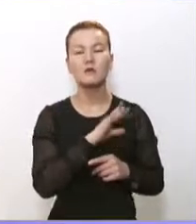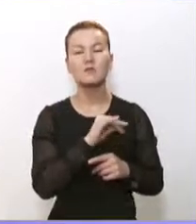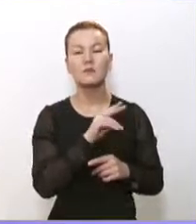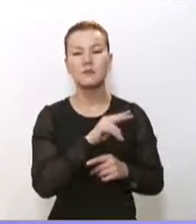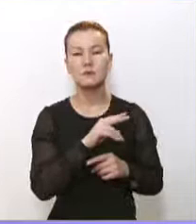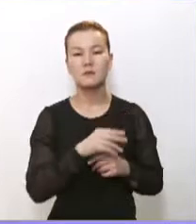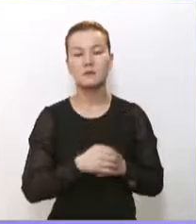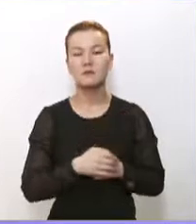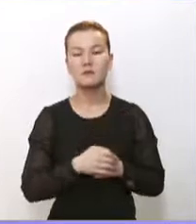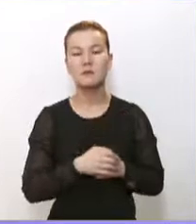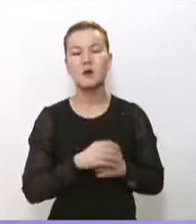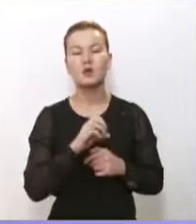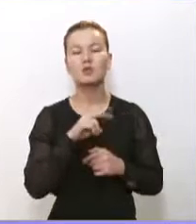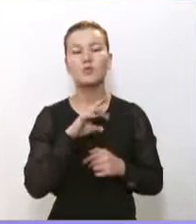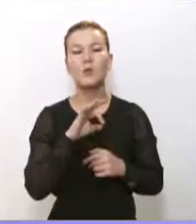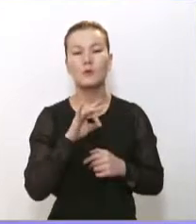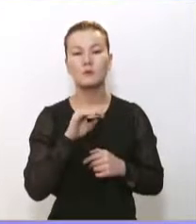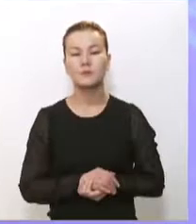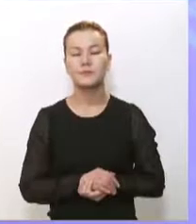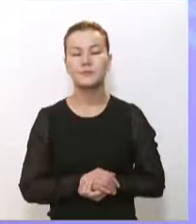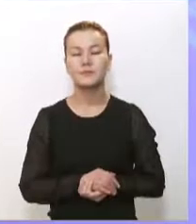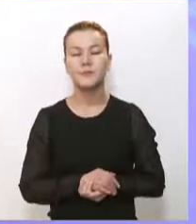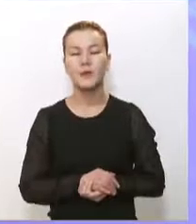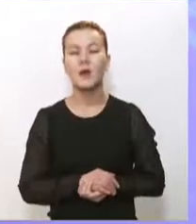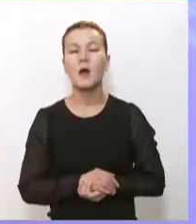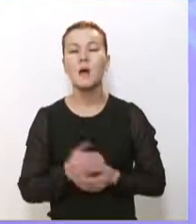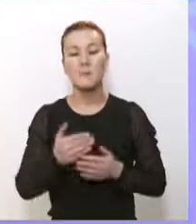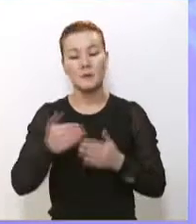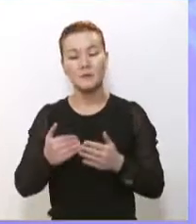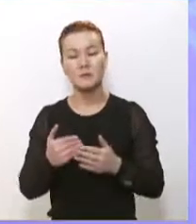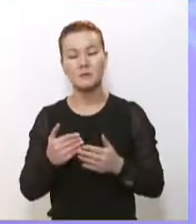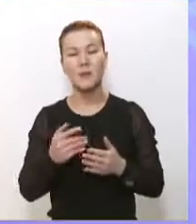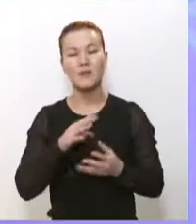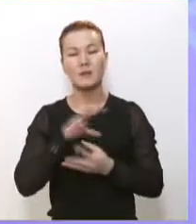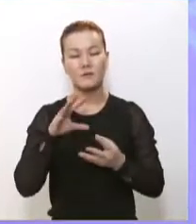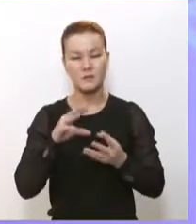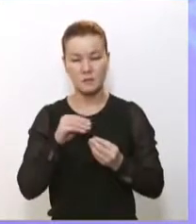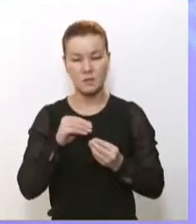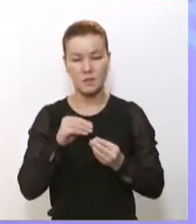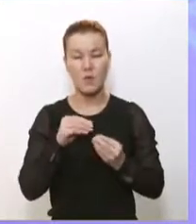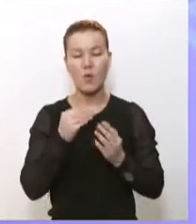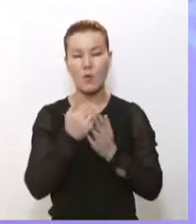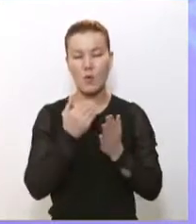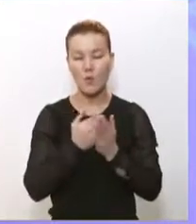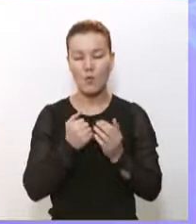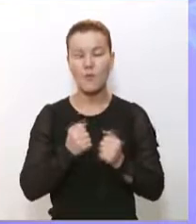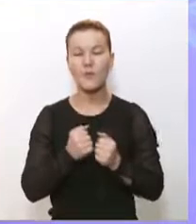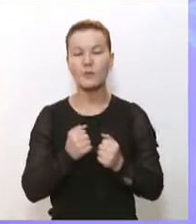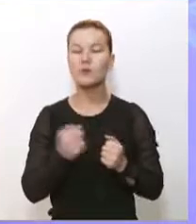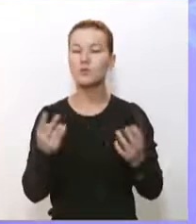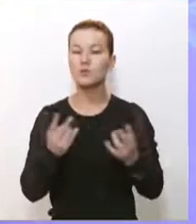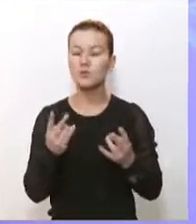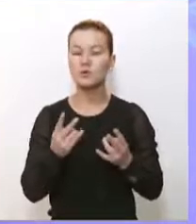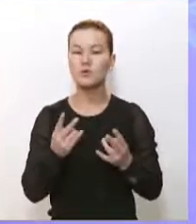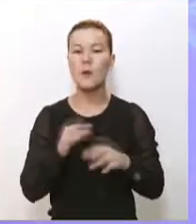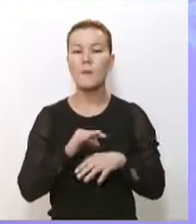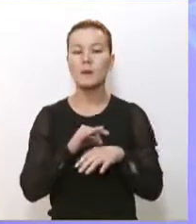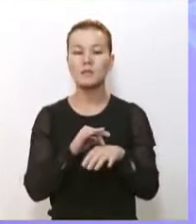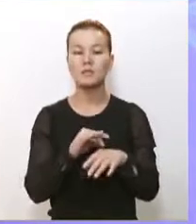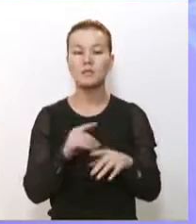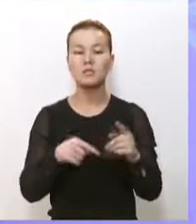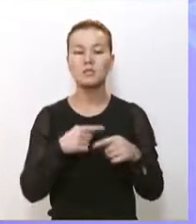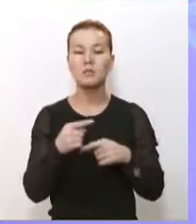вид, спорт. Прежде чем подвести итог нашего урока, мы должны пройти через